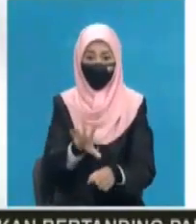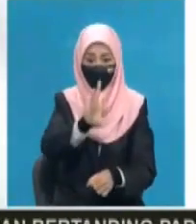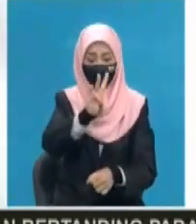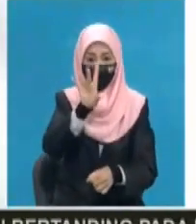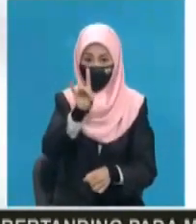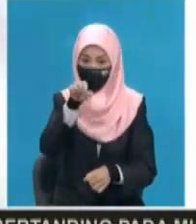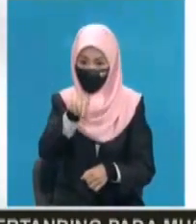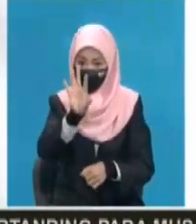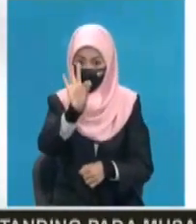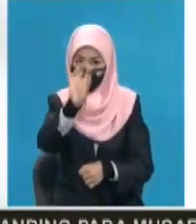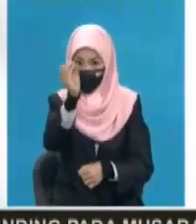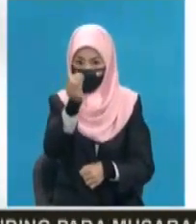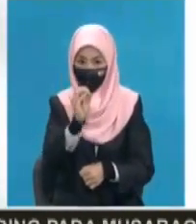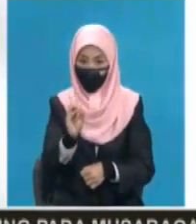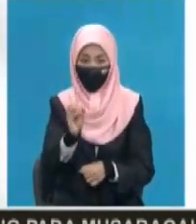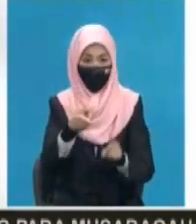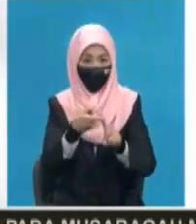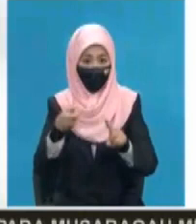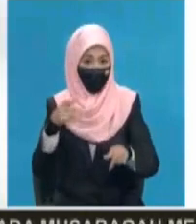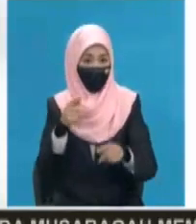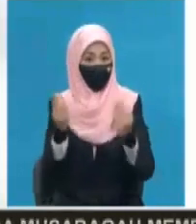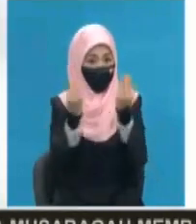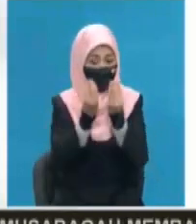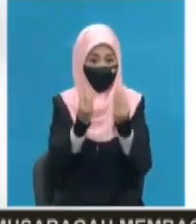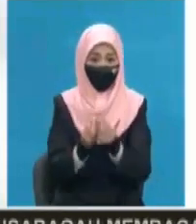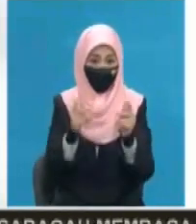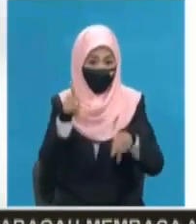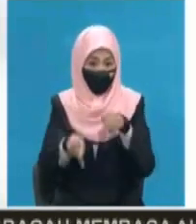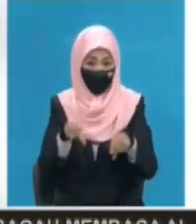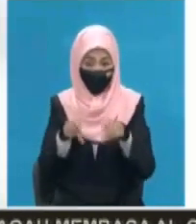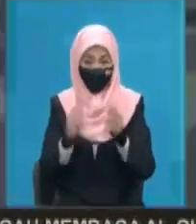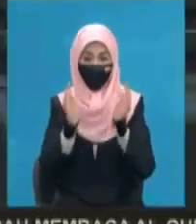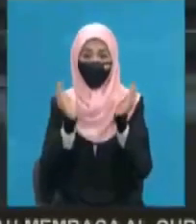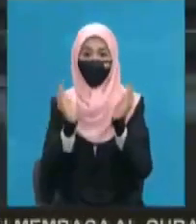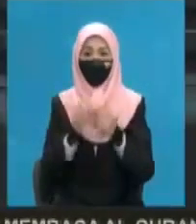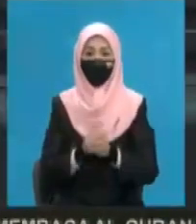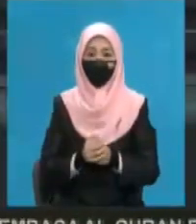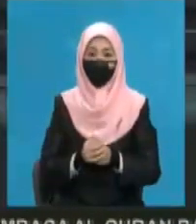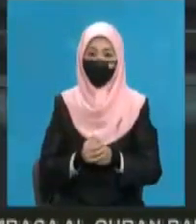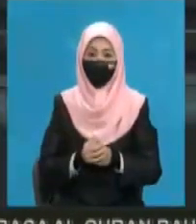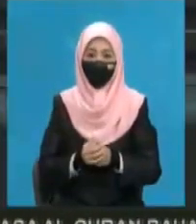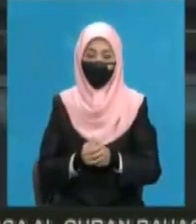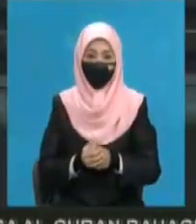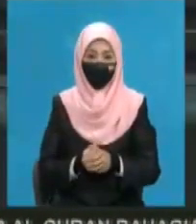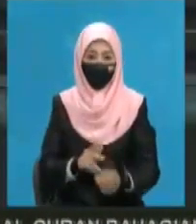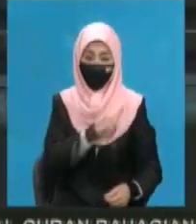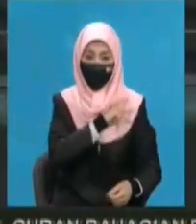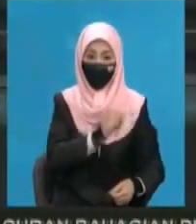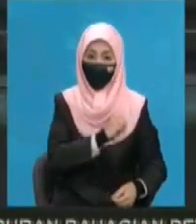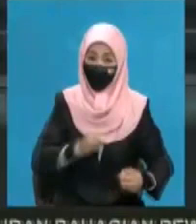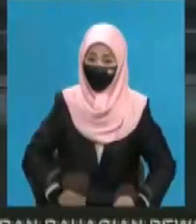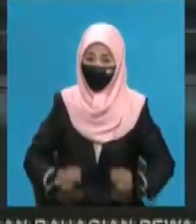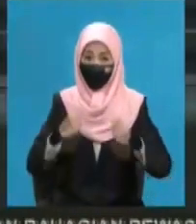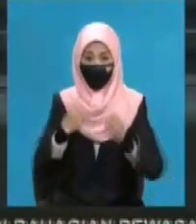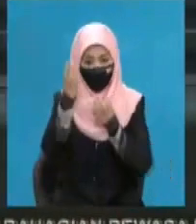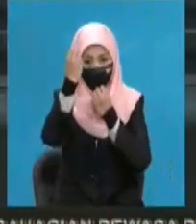78 point 900 daripada jumlah penduduk negara dalam pada itu Kementerian Kesehatan memaklumkan